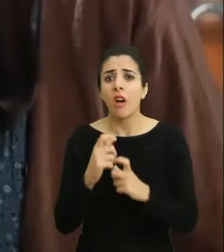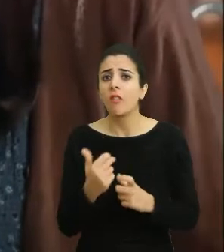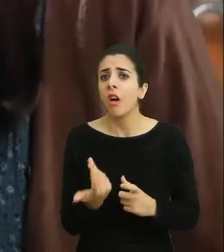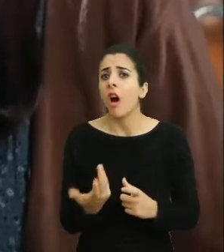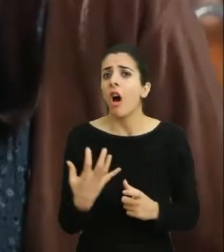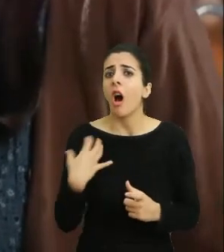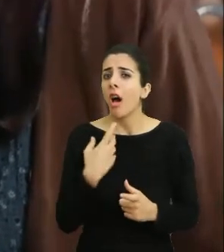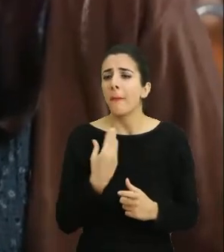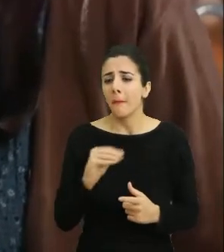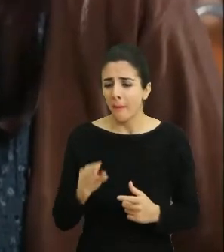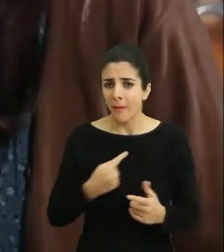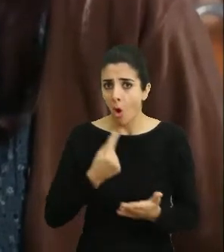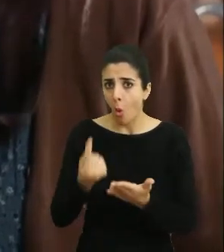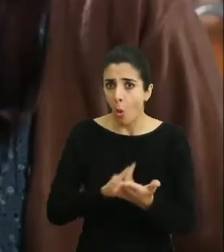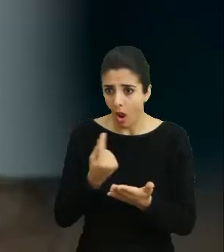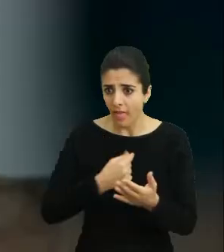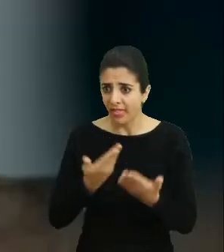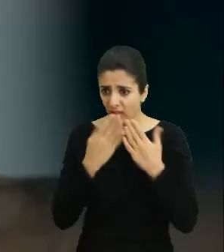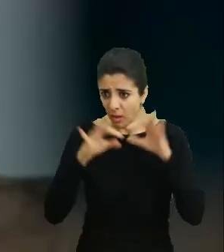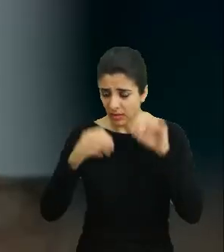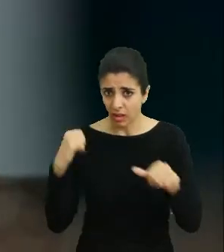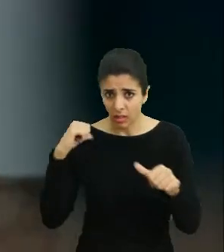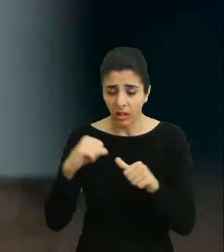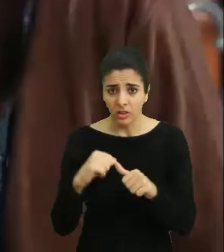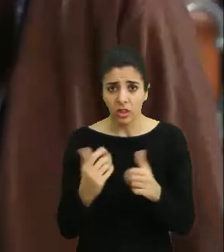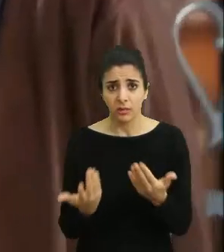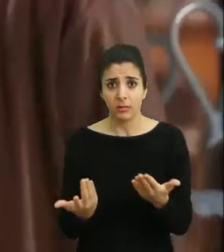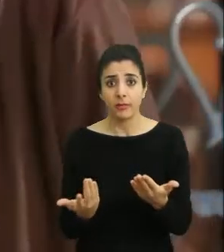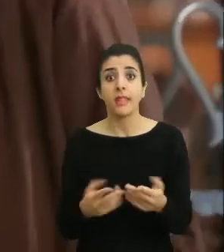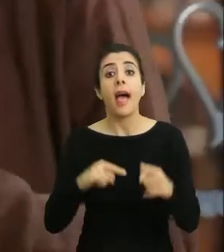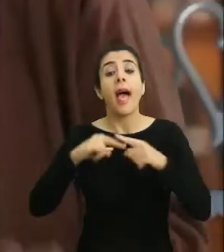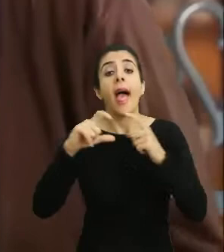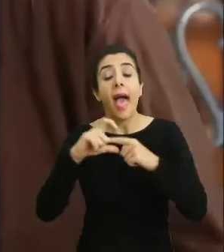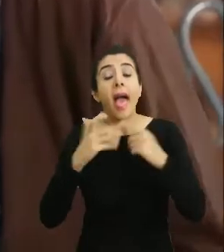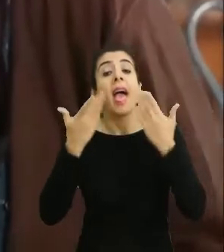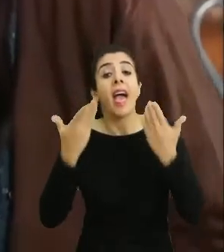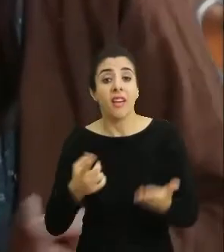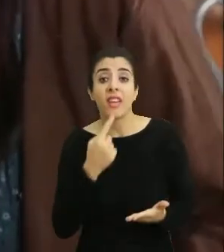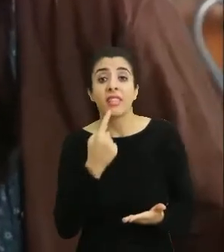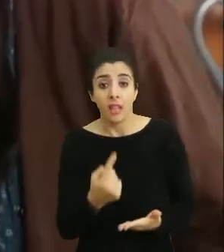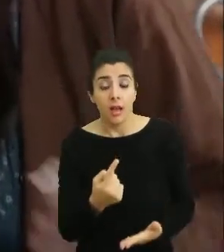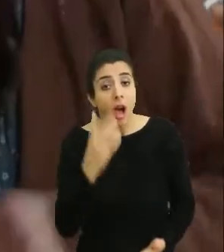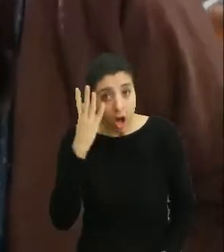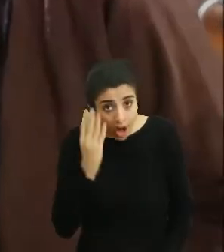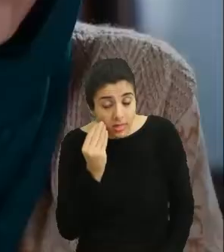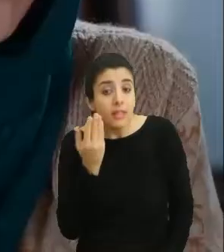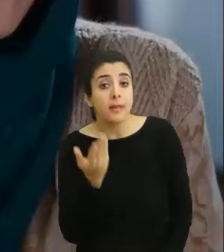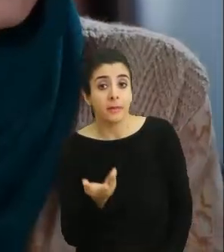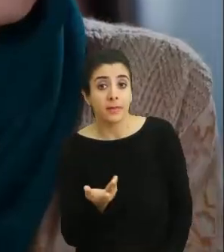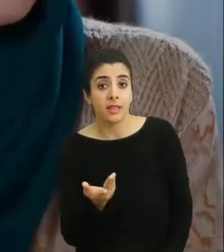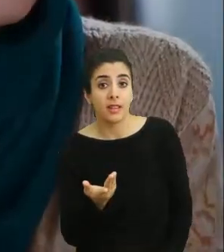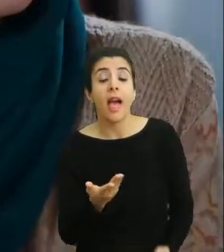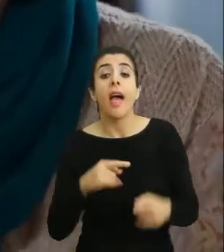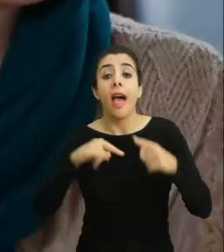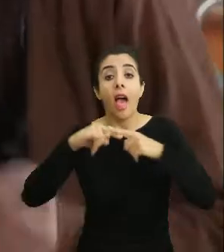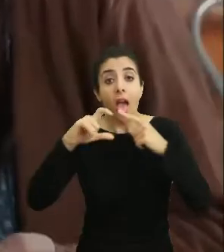verdiği Kur'an derslerine yeniden başlatacak bu bizi. He evet demek. Anladın Meryem Hanım?